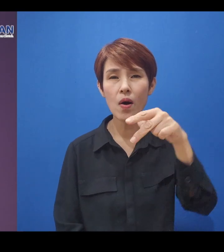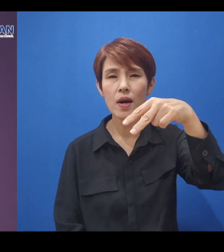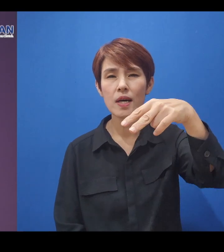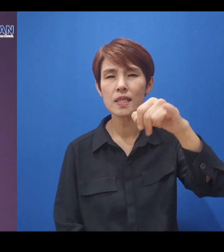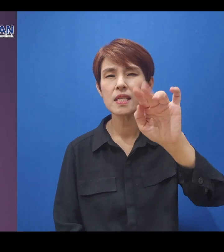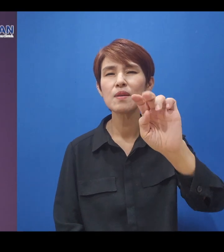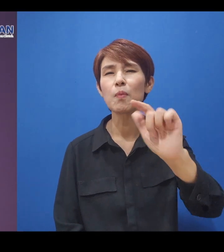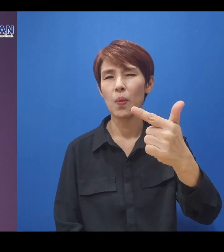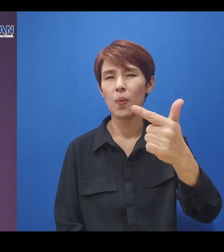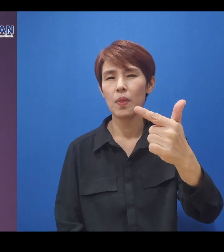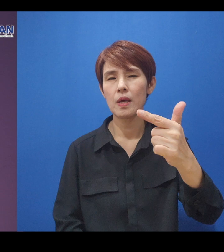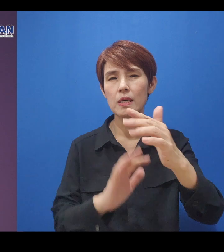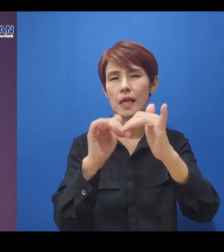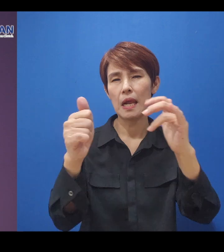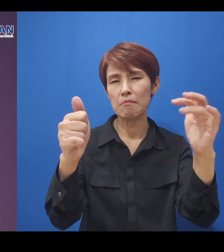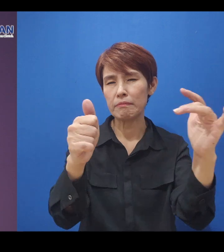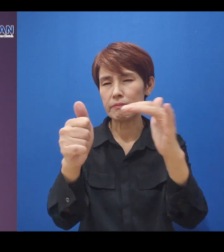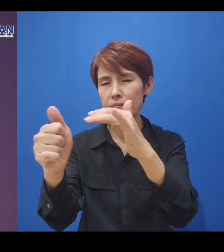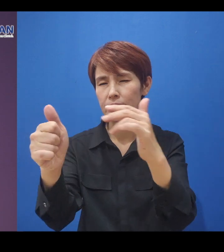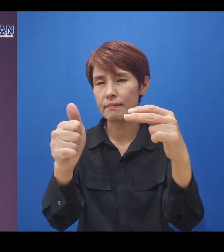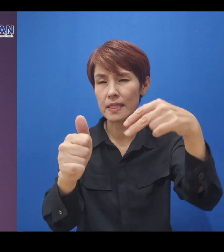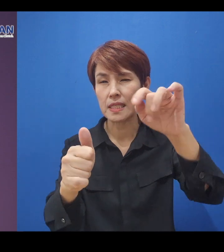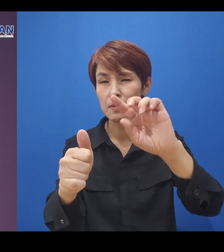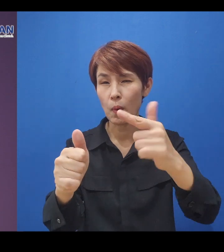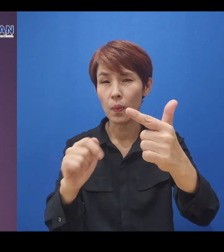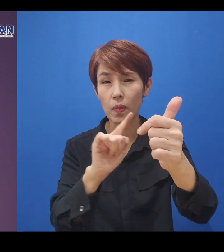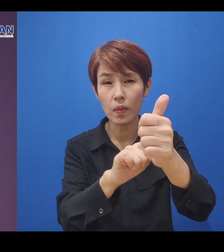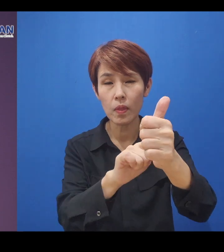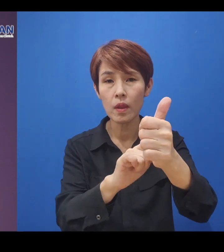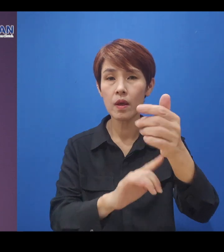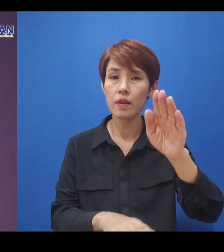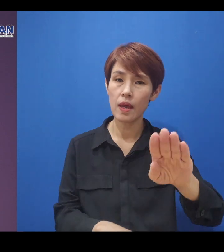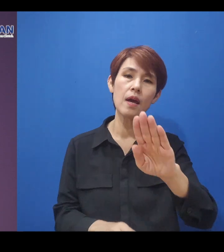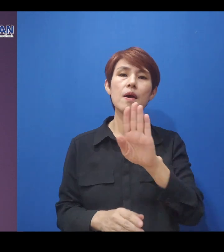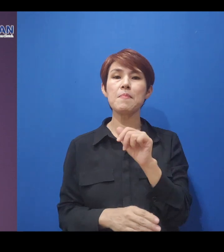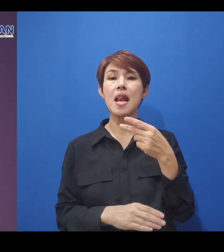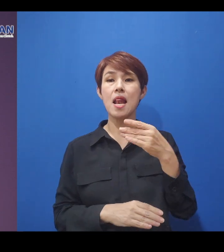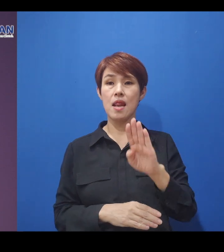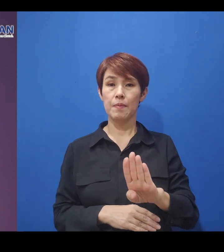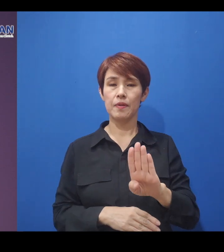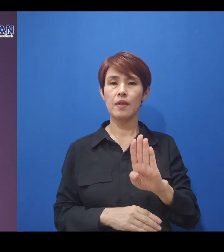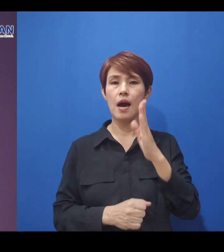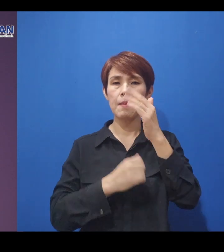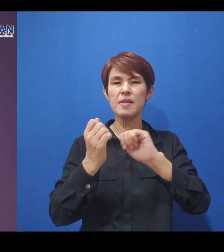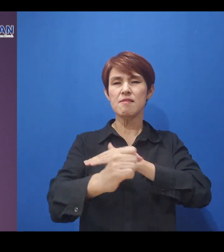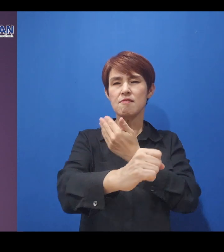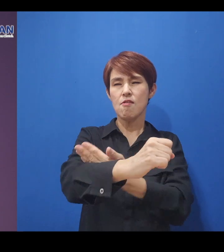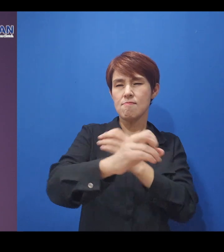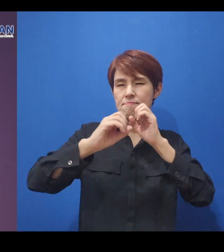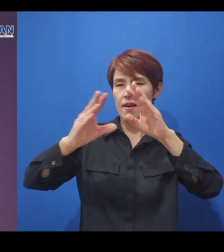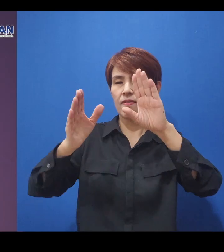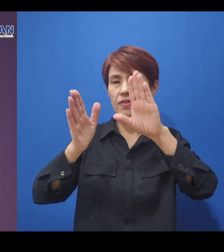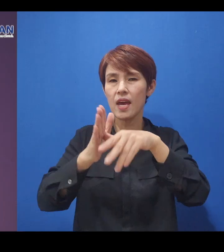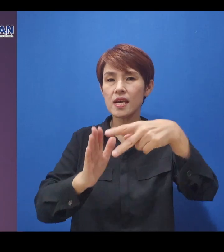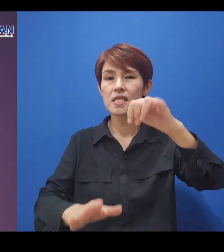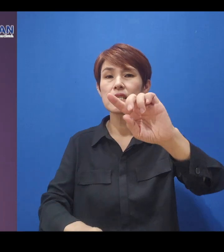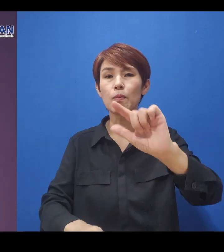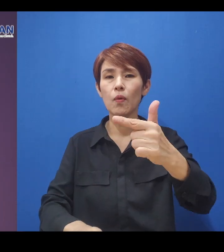시몬이죠. 그러나 빌립은 하나님의 능력으로 전도했을 때 거짓 이름은